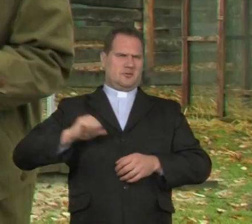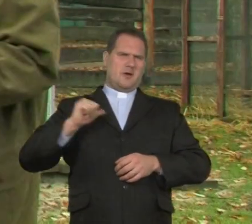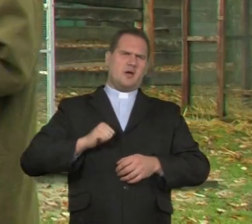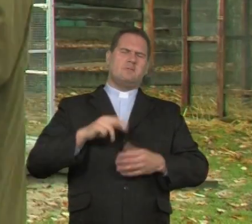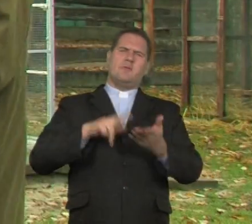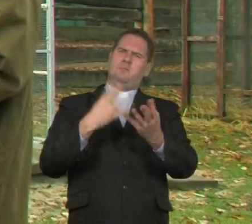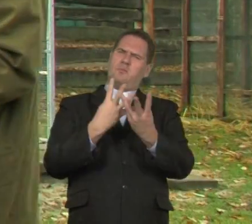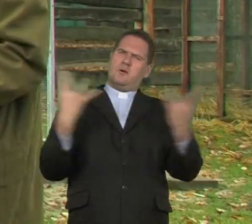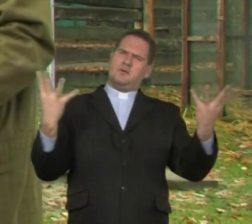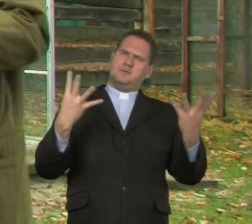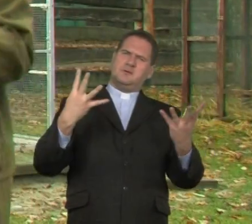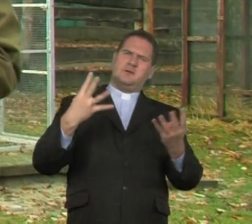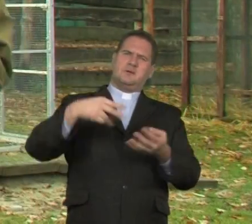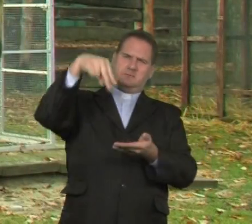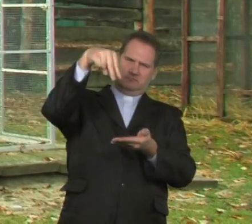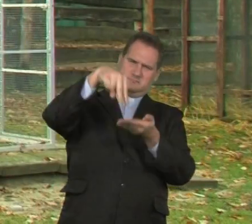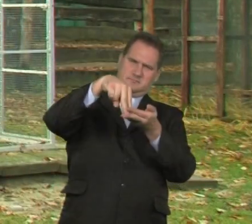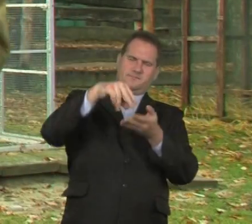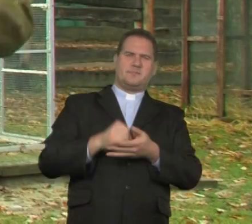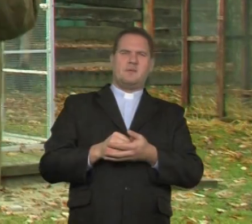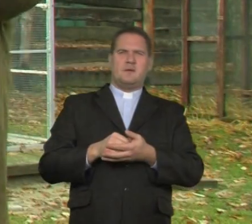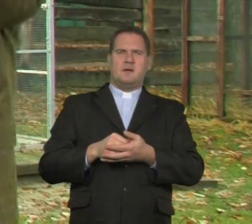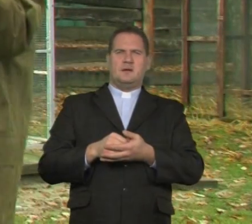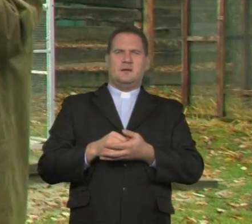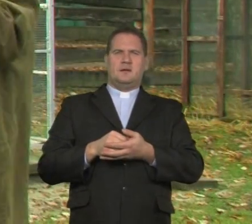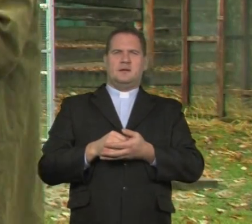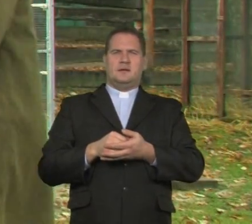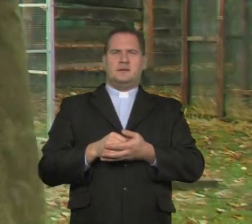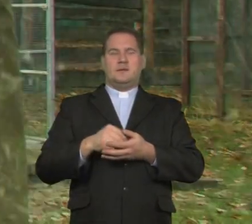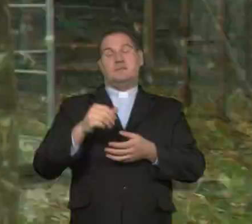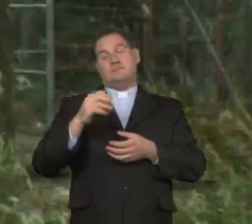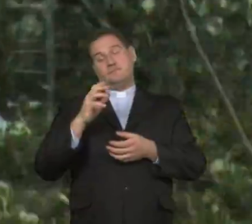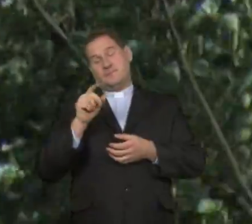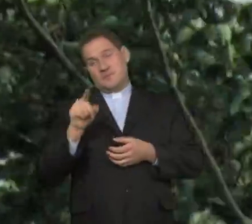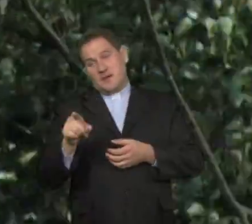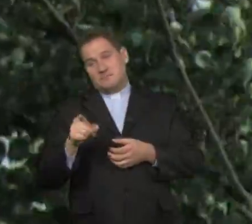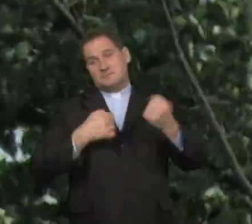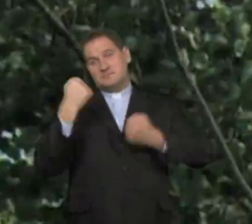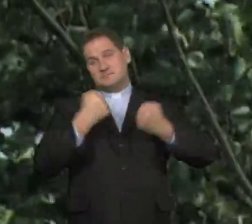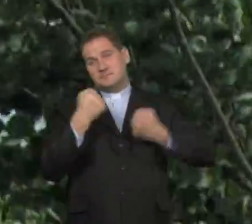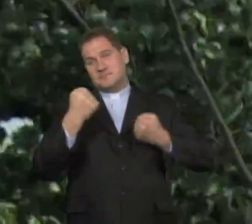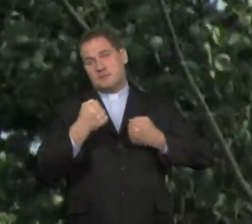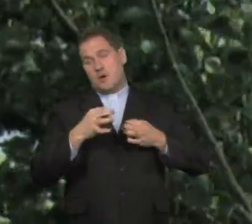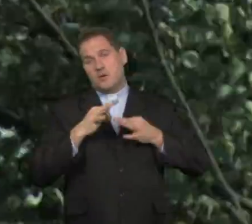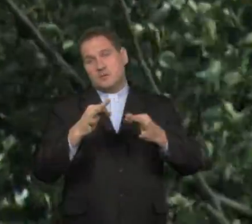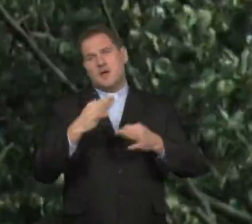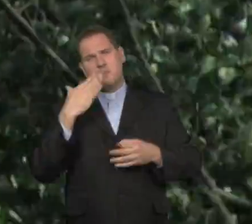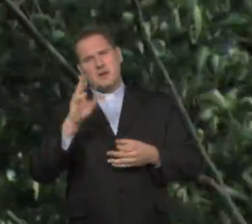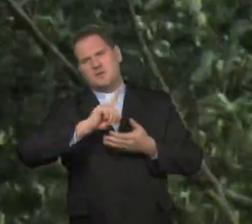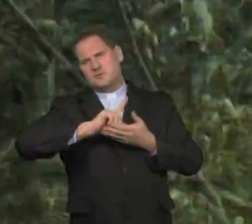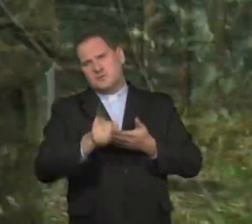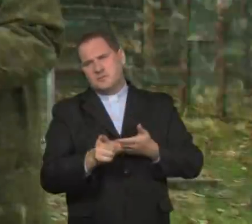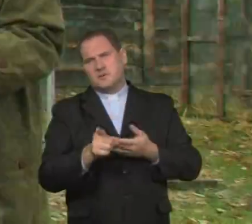jak już powiedziałem. I co robią? Czekają przy drogach, siedzą sobie na płotach, na słupach, a po to czekają, że